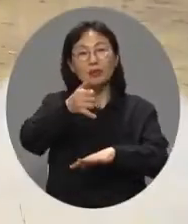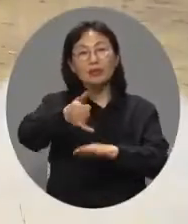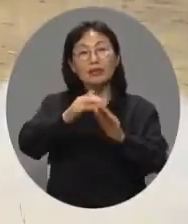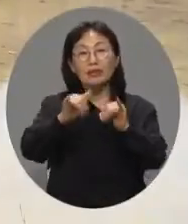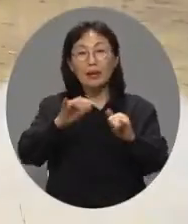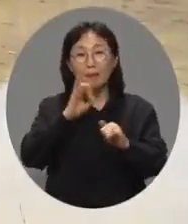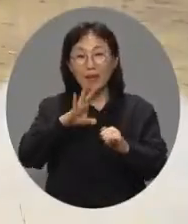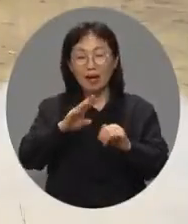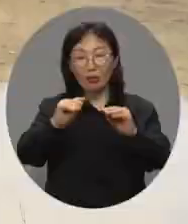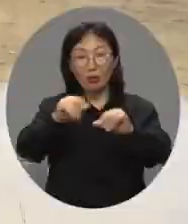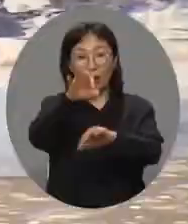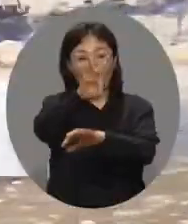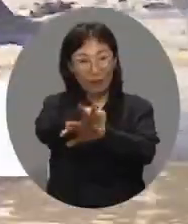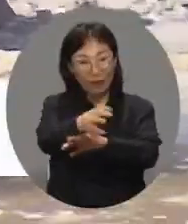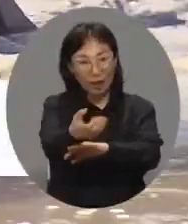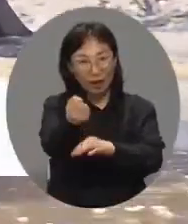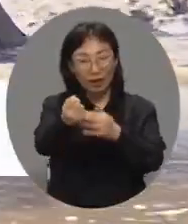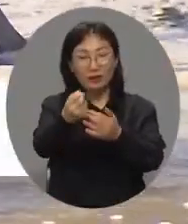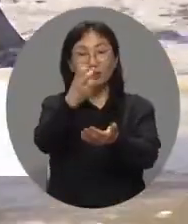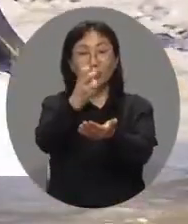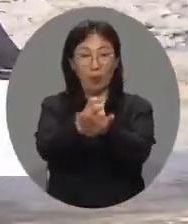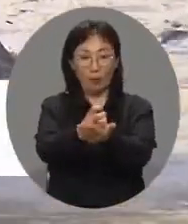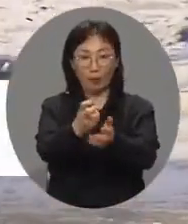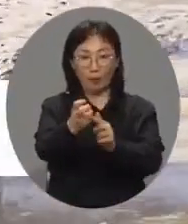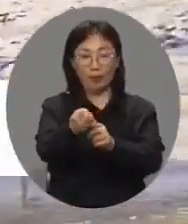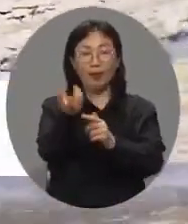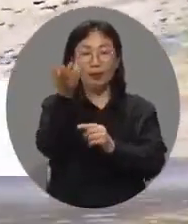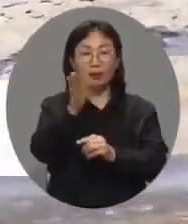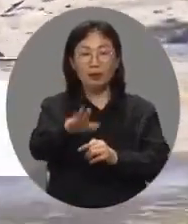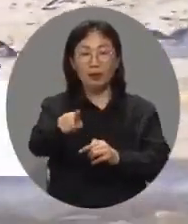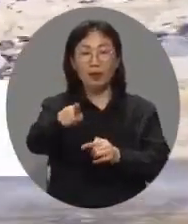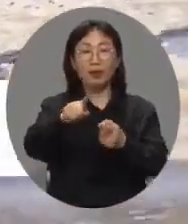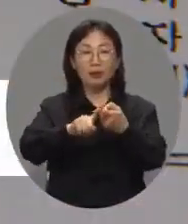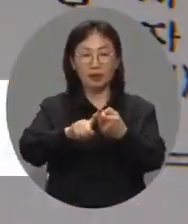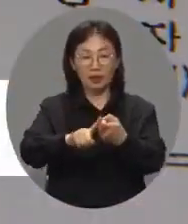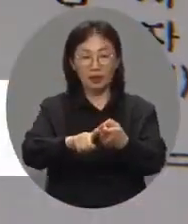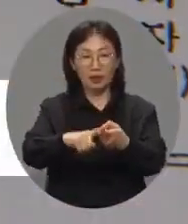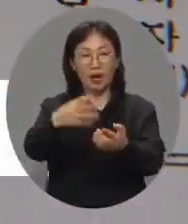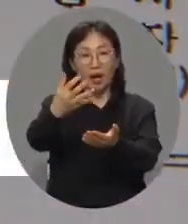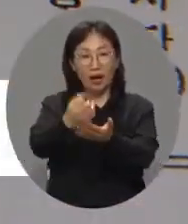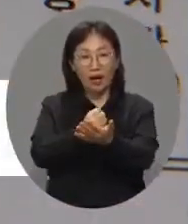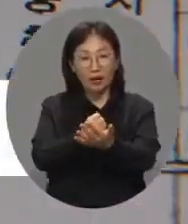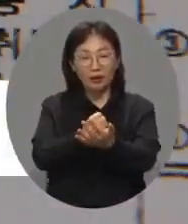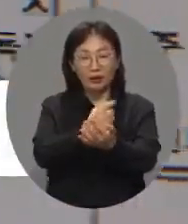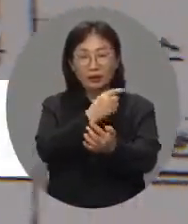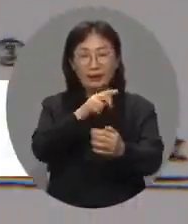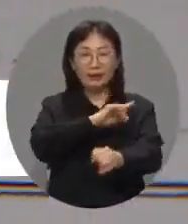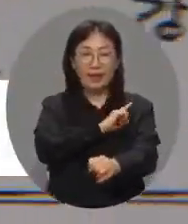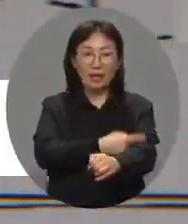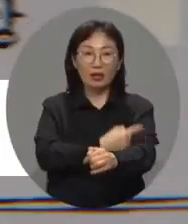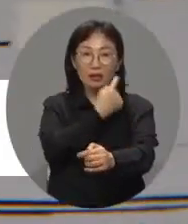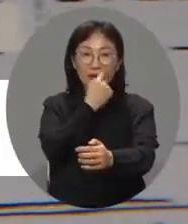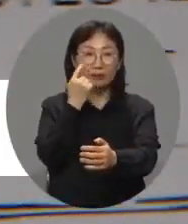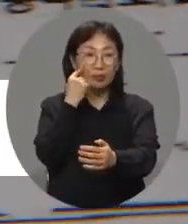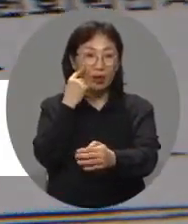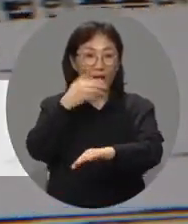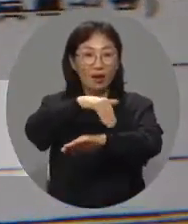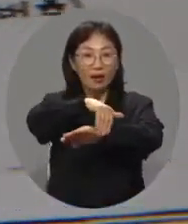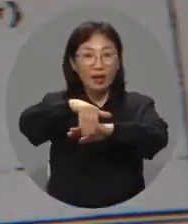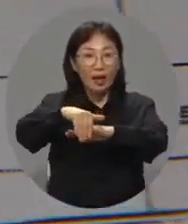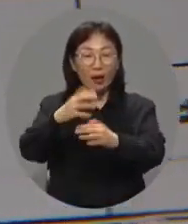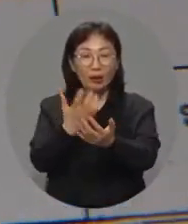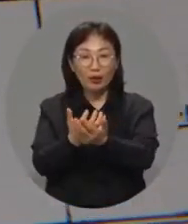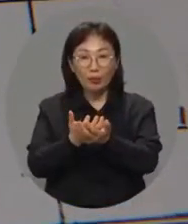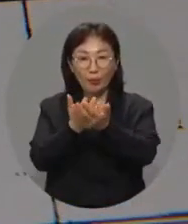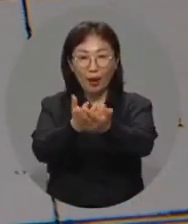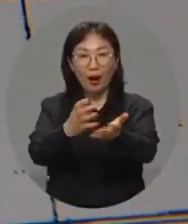사람만 농지를 소유할 수 있도록 규정한 농지법. 하지만 농지 취득 자격 증명과 농업 경영 계획서를 제출하면